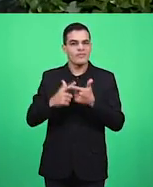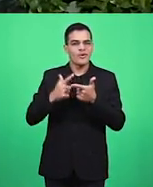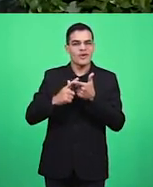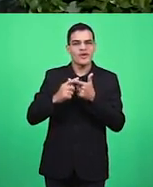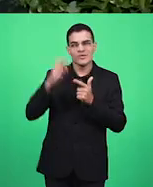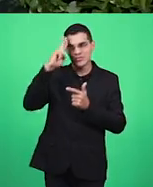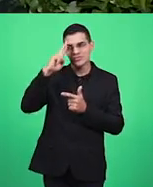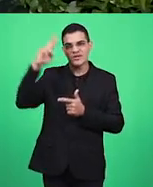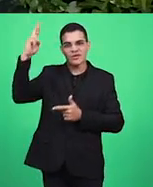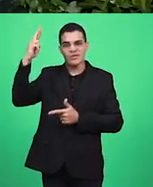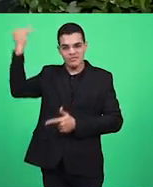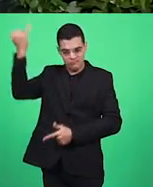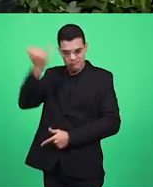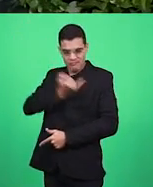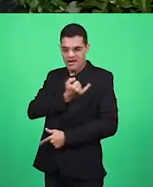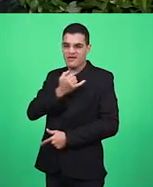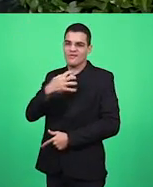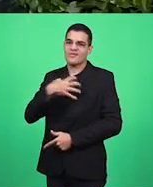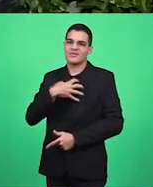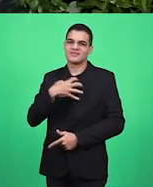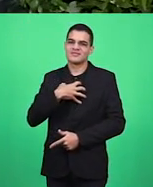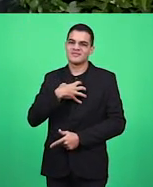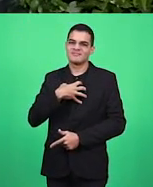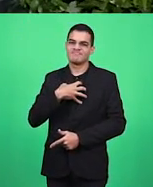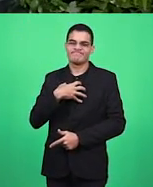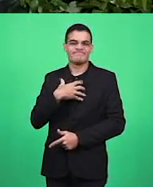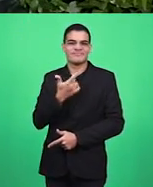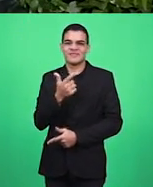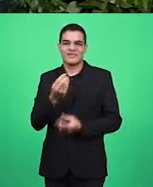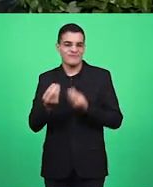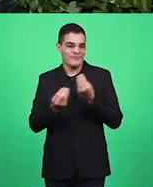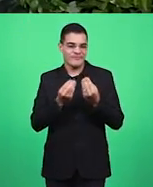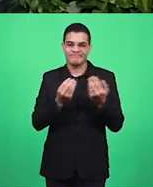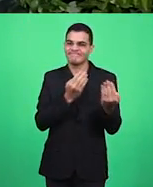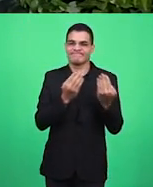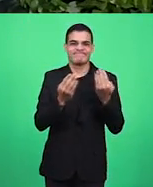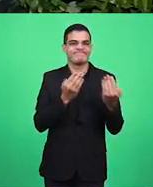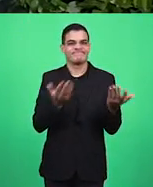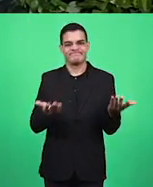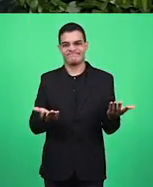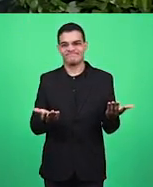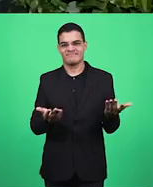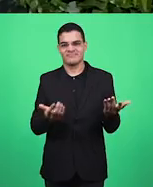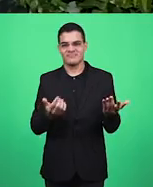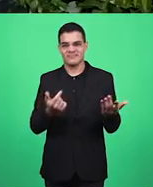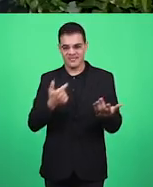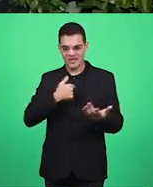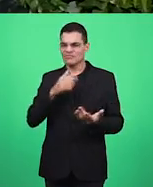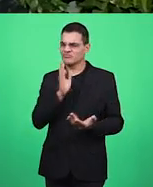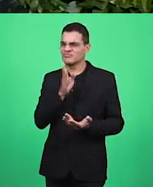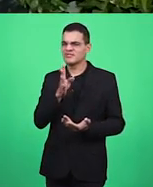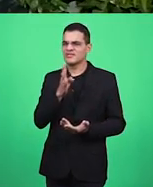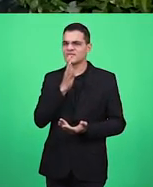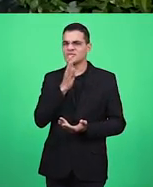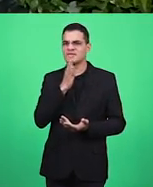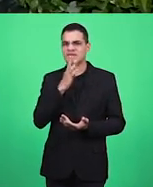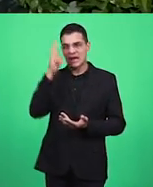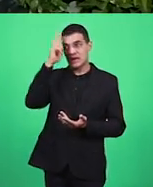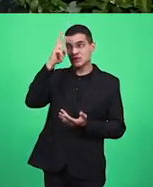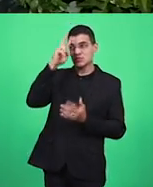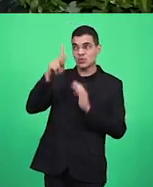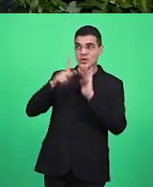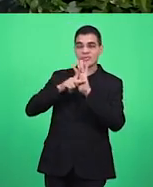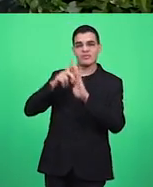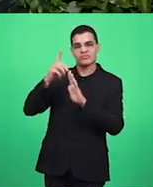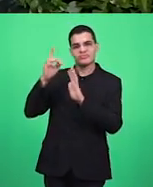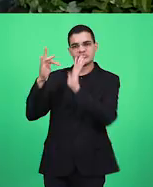возлюбленный, голос Господа. Он не, его нельзя спутать. Я знал историю